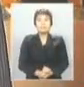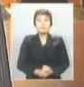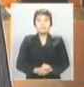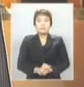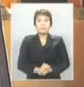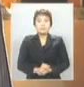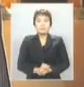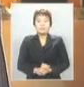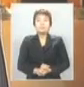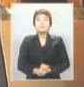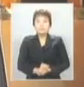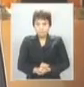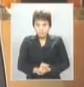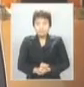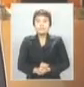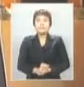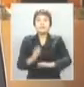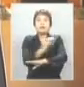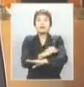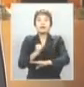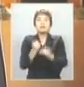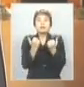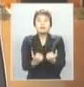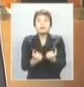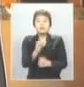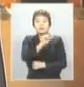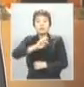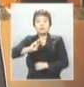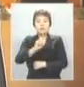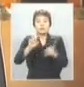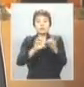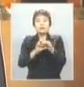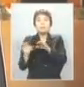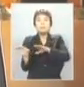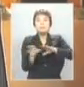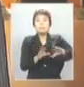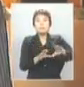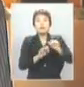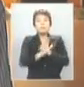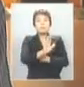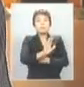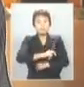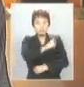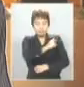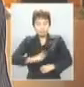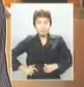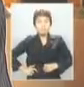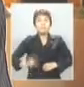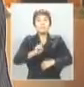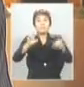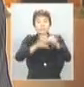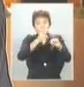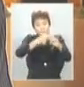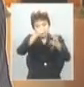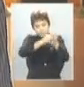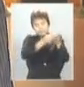ความเคลื่อนไหวทางการเมืองตอนนี้วุฒิสภาเตรียมพร้อมพิธีรับพระบรมราชโองการโปรดเกล้าโปรดกระหม่อมแต่งตั้งประธานวุฒิสภ